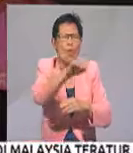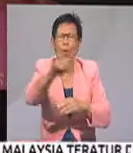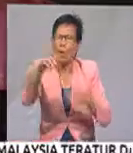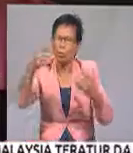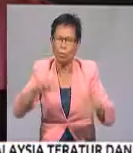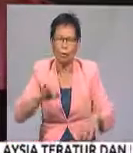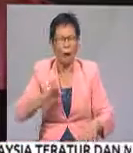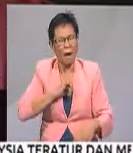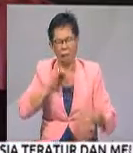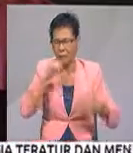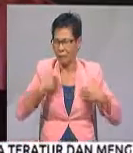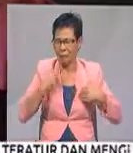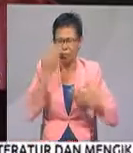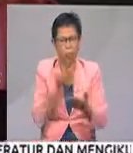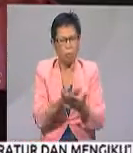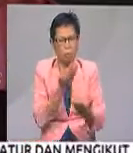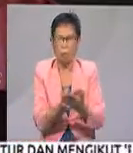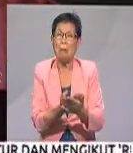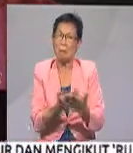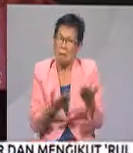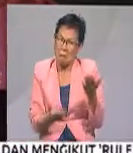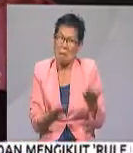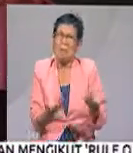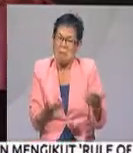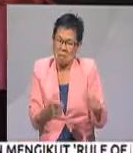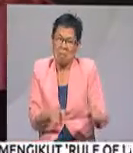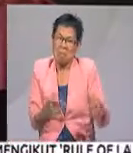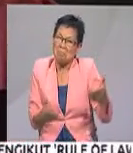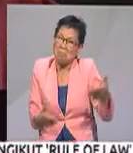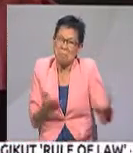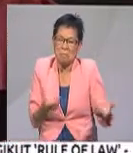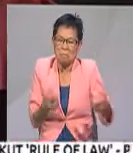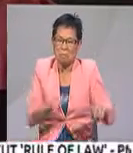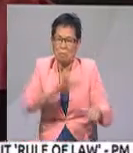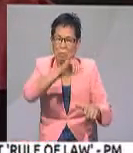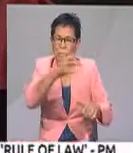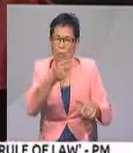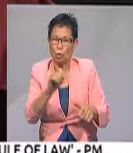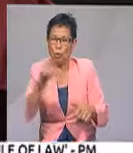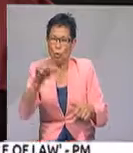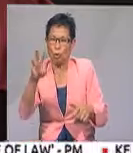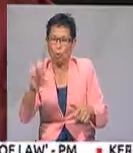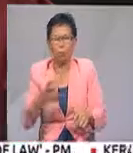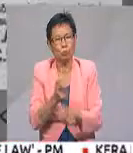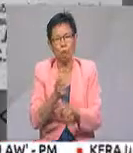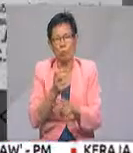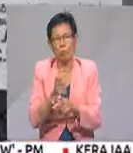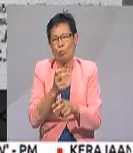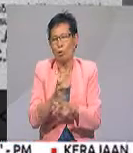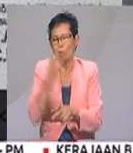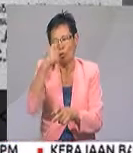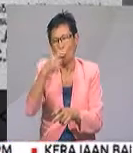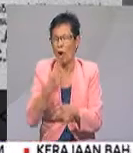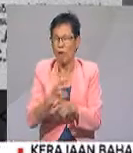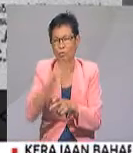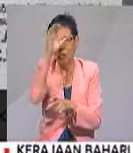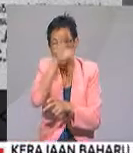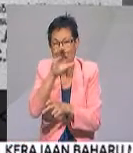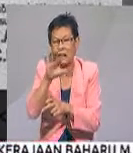have no proof, but it could happen, and that makes it difficult for us to trace him.